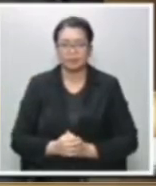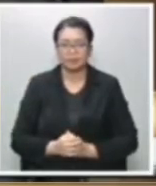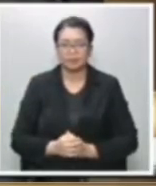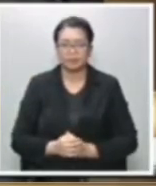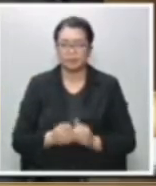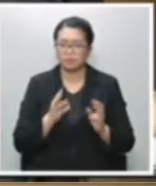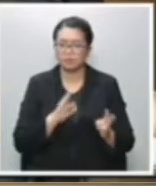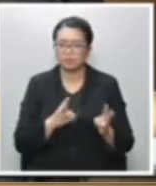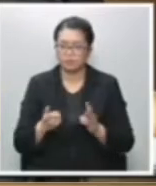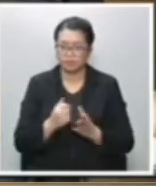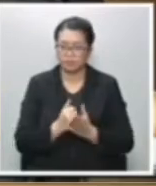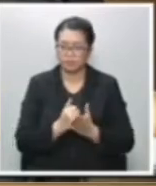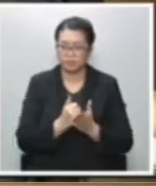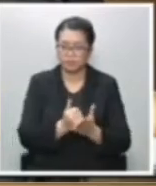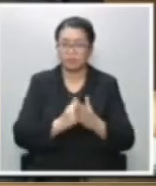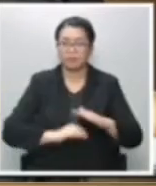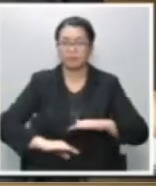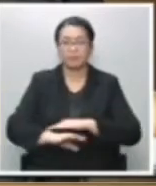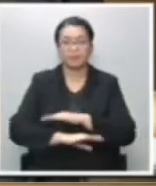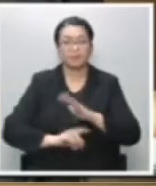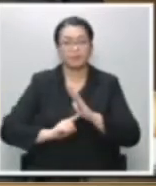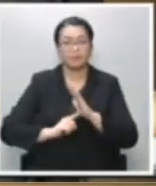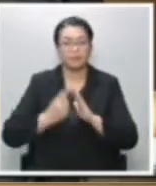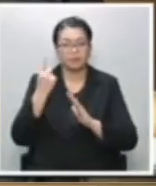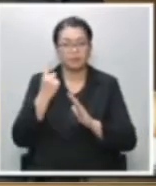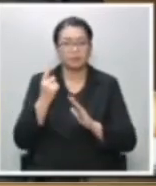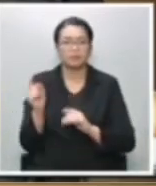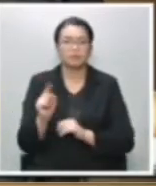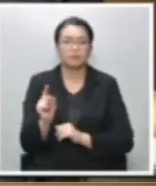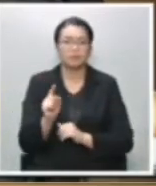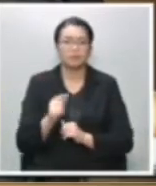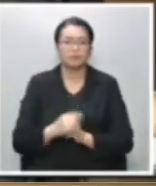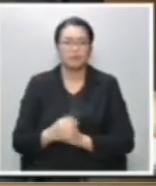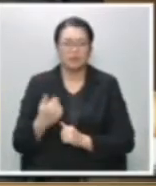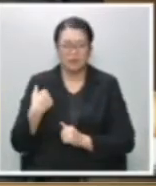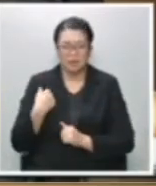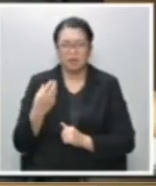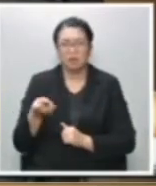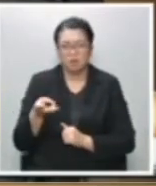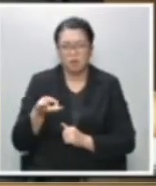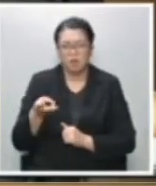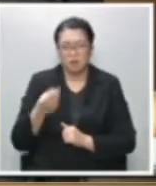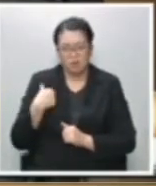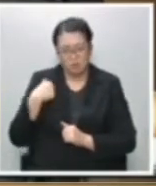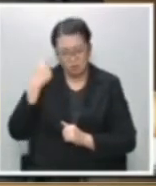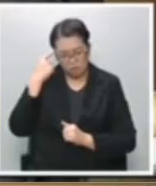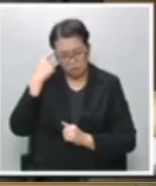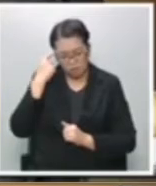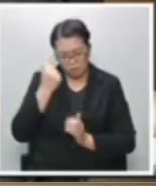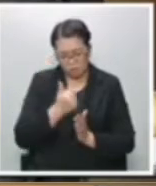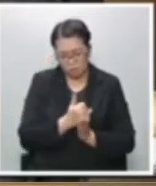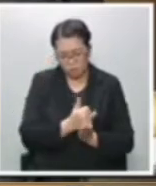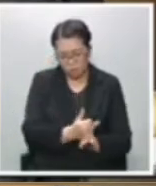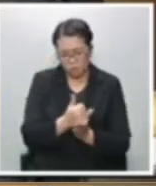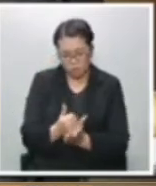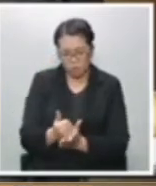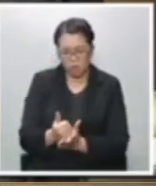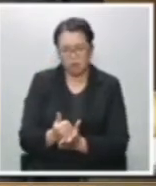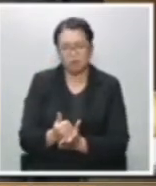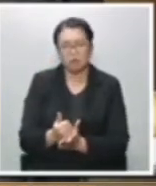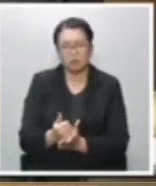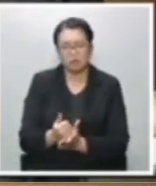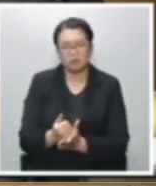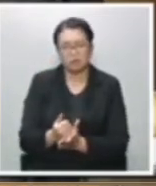ที่ช่วยเหลือพื้นฐานในขณะนี้ขั้นต้นเลยแต่เป็นจำนวนน้อยมากและผมเข้าใจว่าท่านส.ส.ผู้ทรงเกียรติก็ค